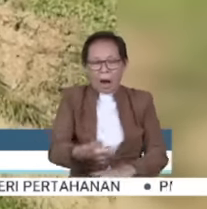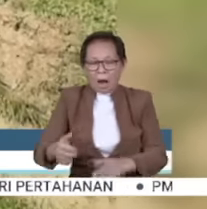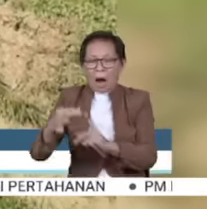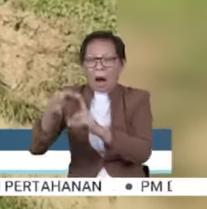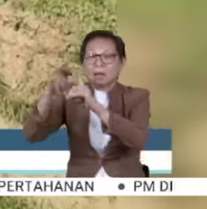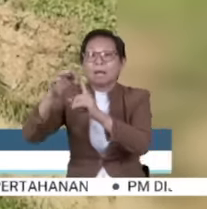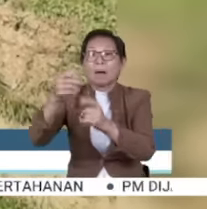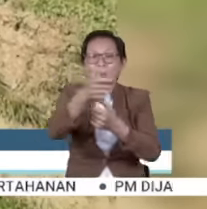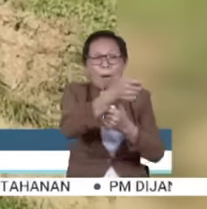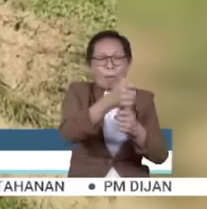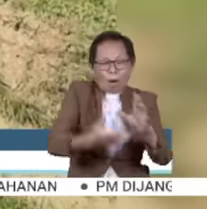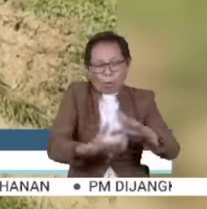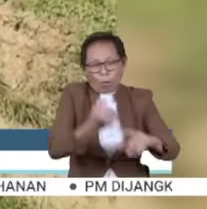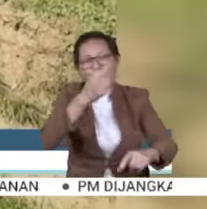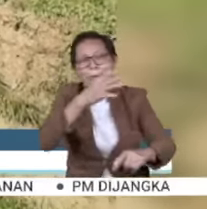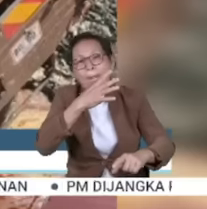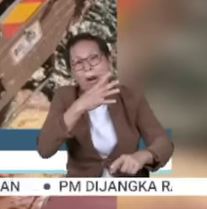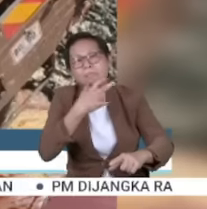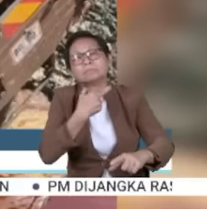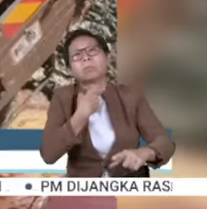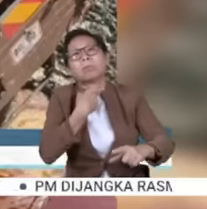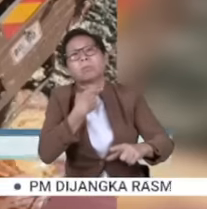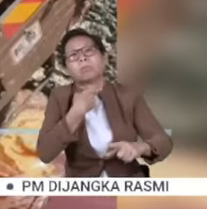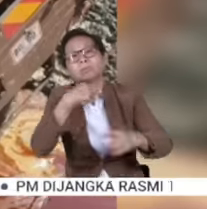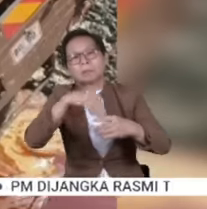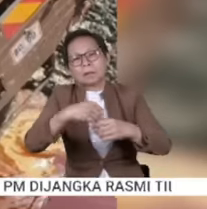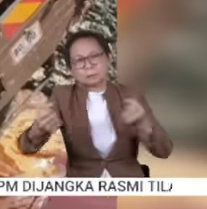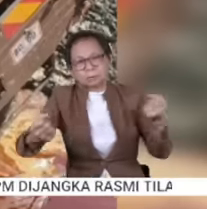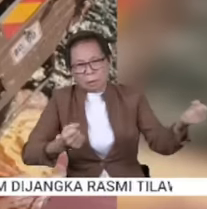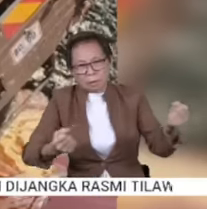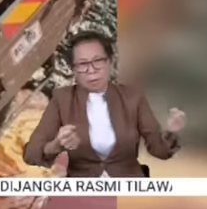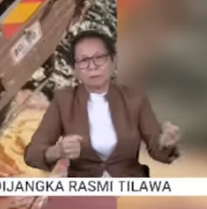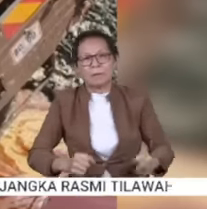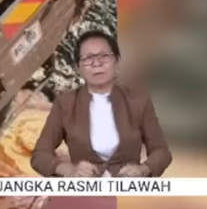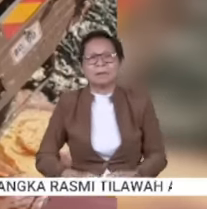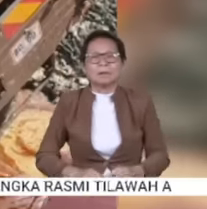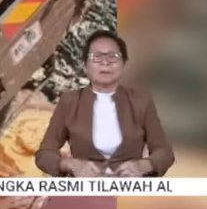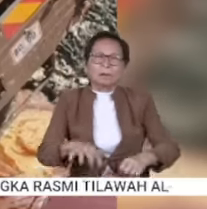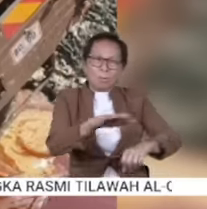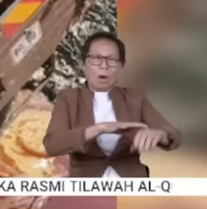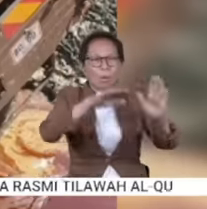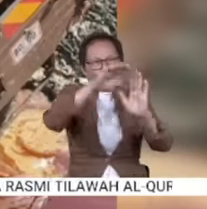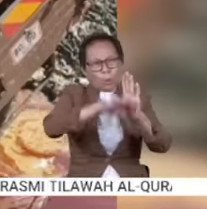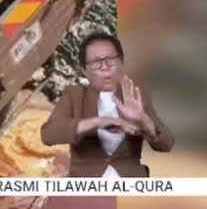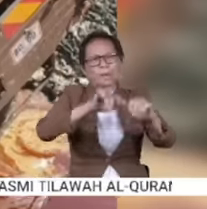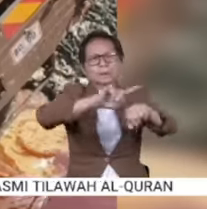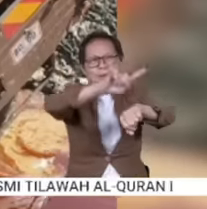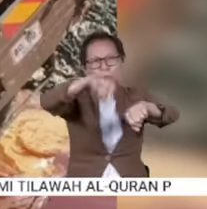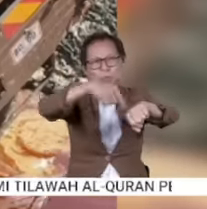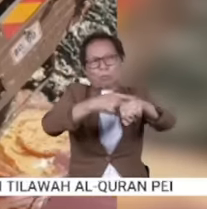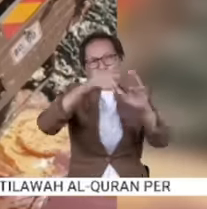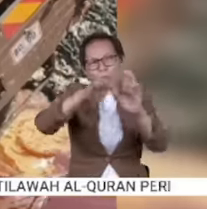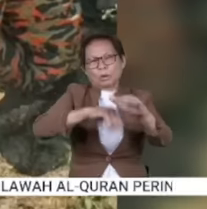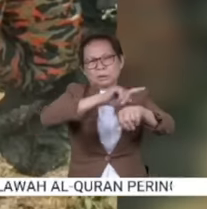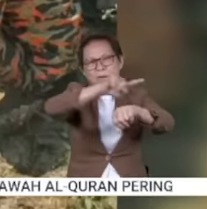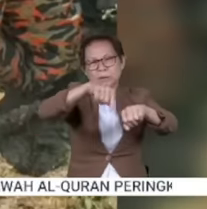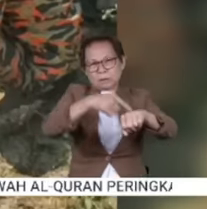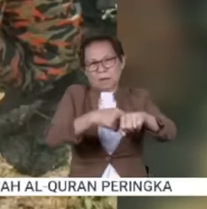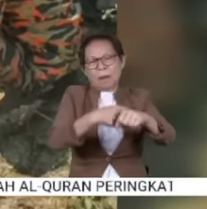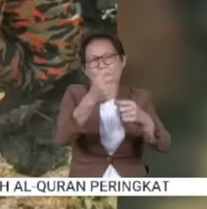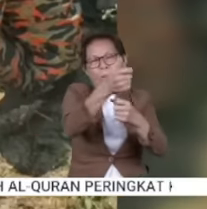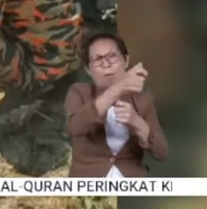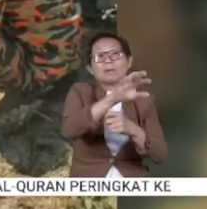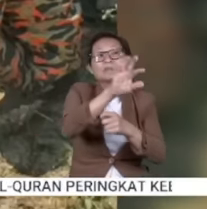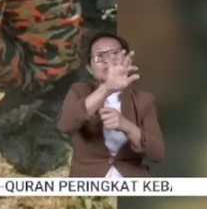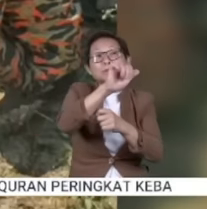untuk mengeluarkan Ibu mereka yang Terperangkap Dalam kendaraan operasi berjalan kurang sejam melibatkan 10 anggota Balai pompa